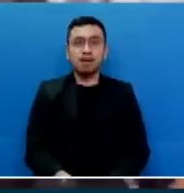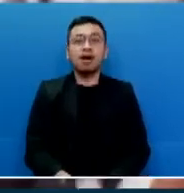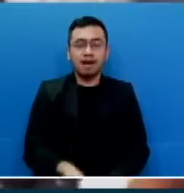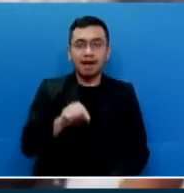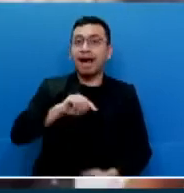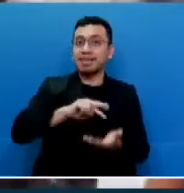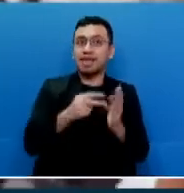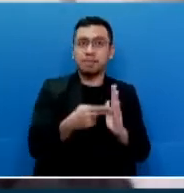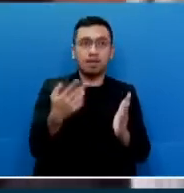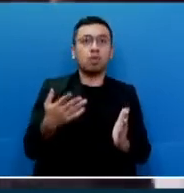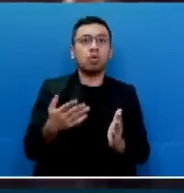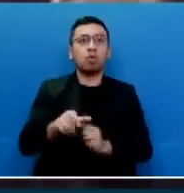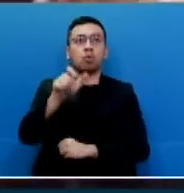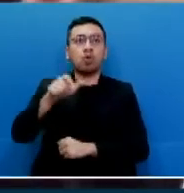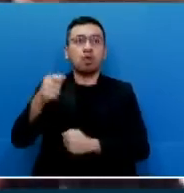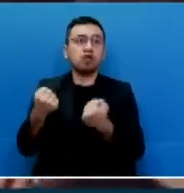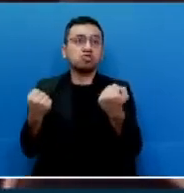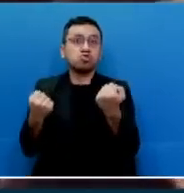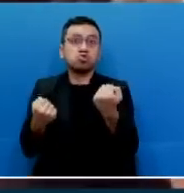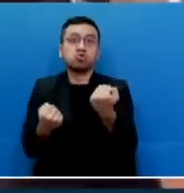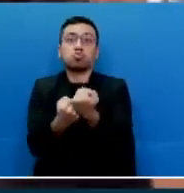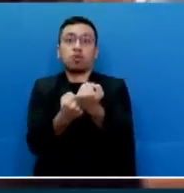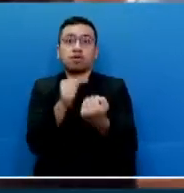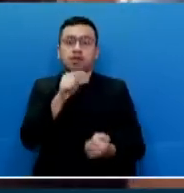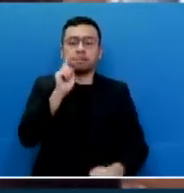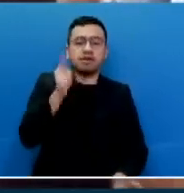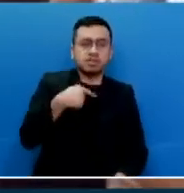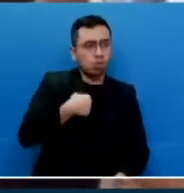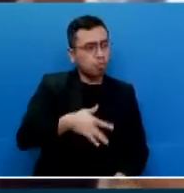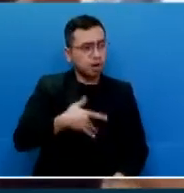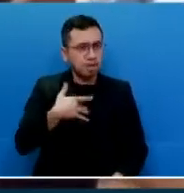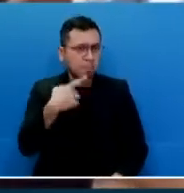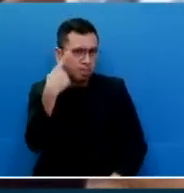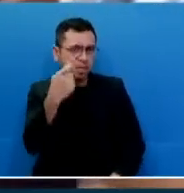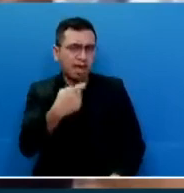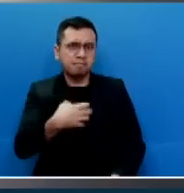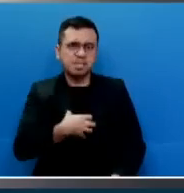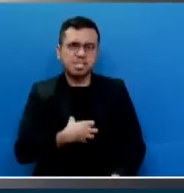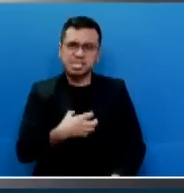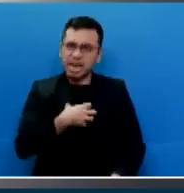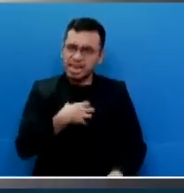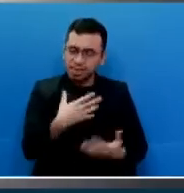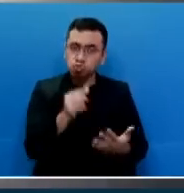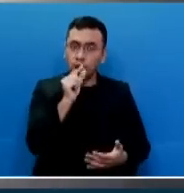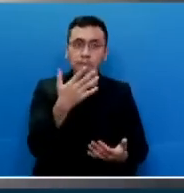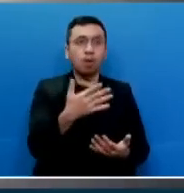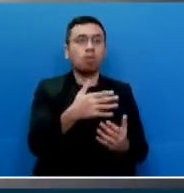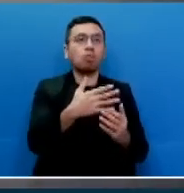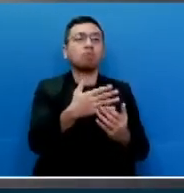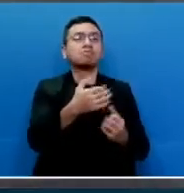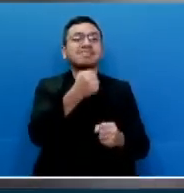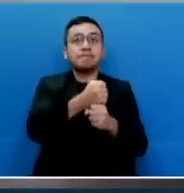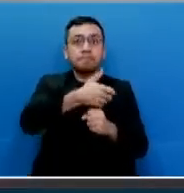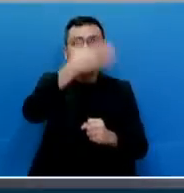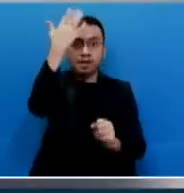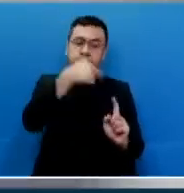untuk memilih Mas Gibran gitu di lain sisi kan ada pemilih yang mengambang nih sebenarnyaat ini tujuan